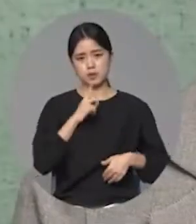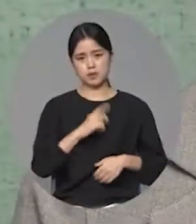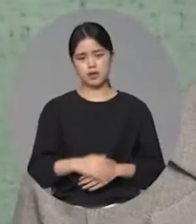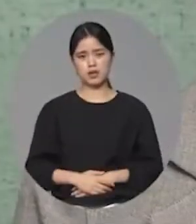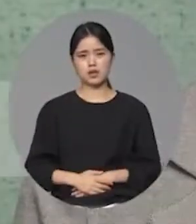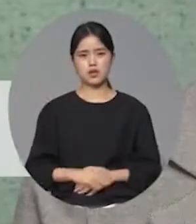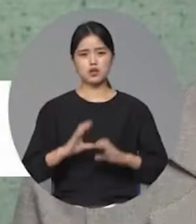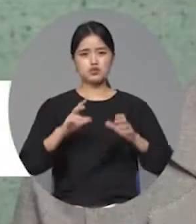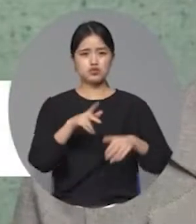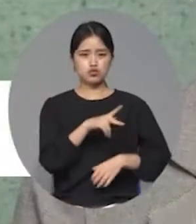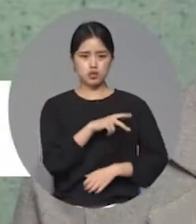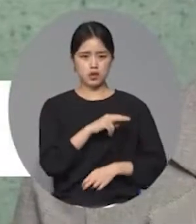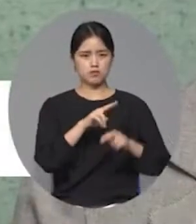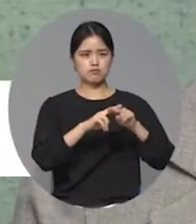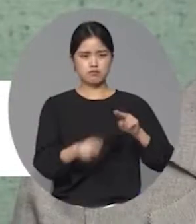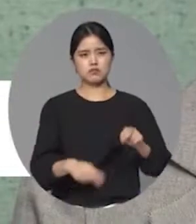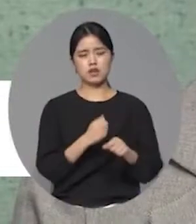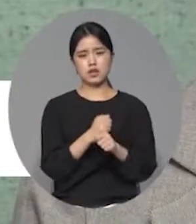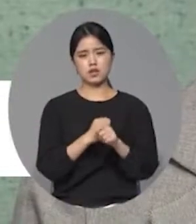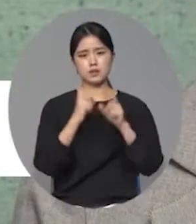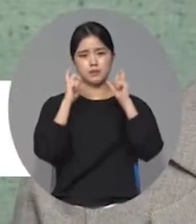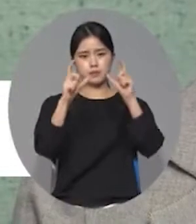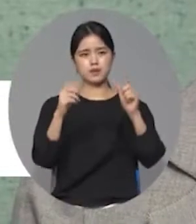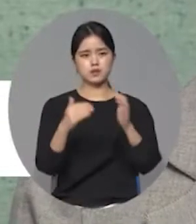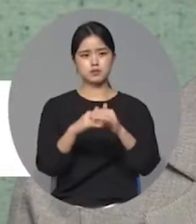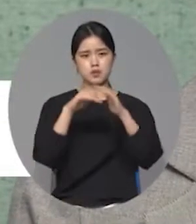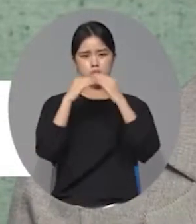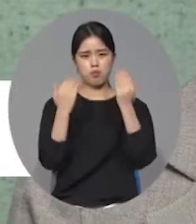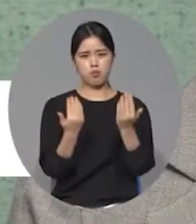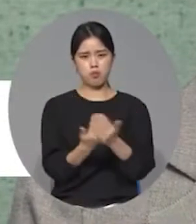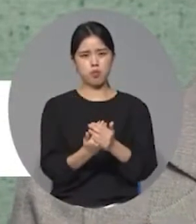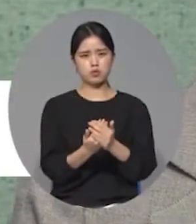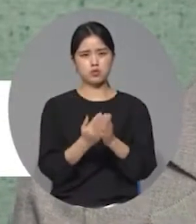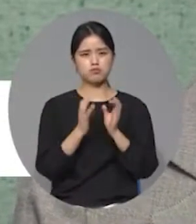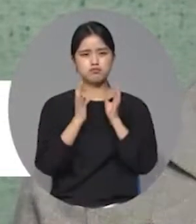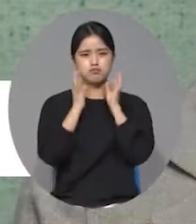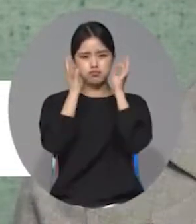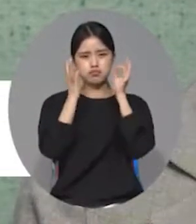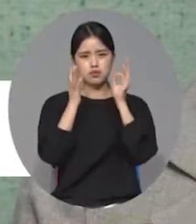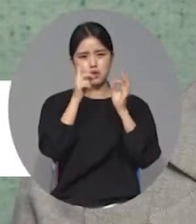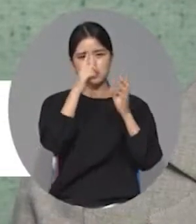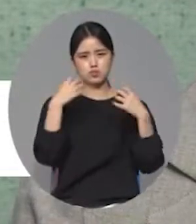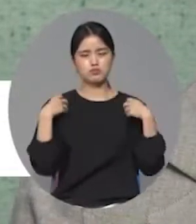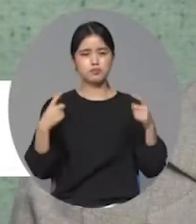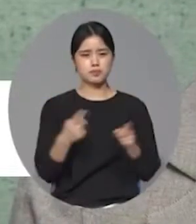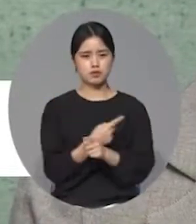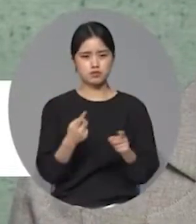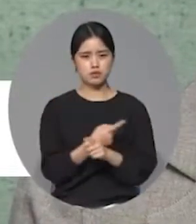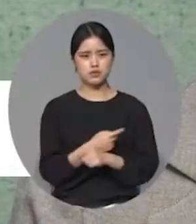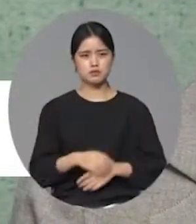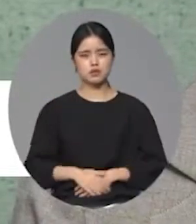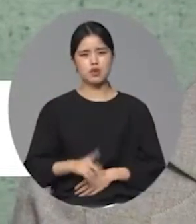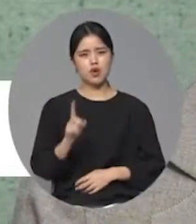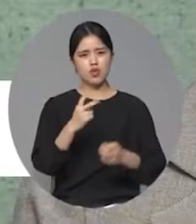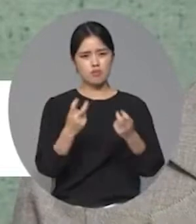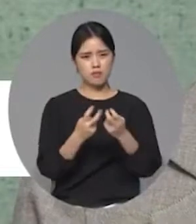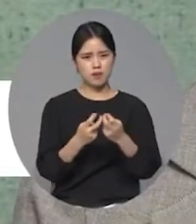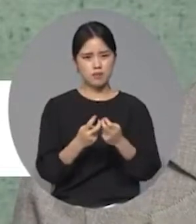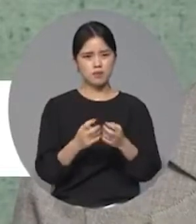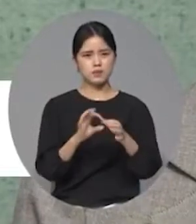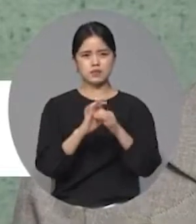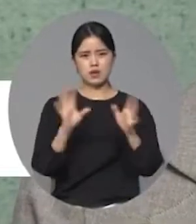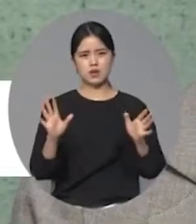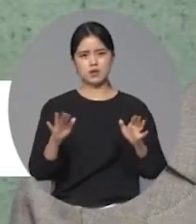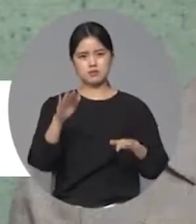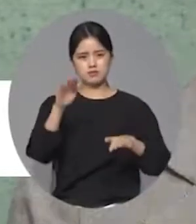국회의원직을 내려놓겠다고 말씀드렸습니다. 모든 것을 걸고 정권을 재창출하겠습니다. 무슨 방법을 써서라도